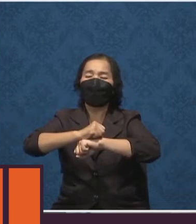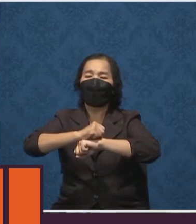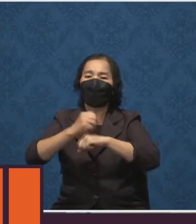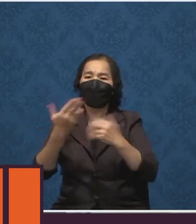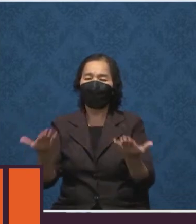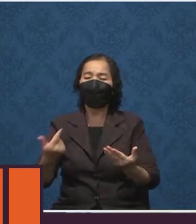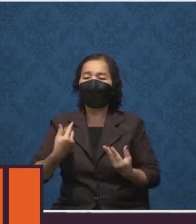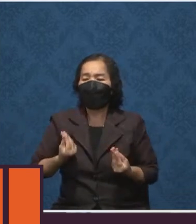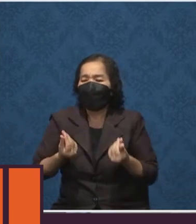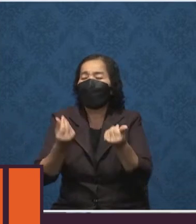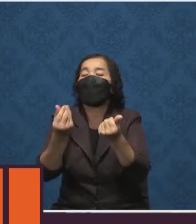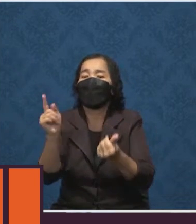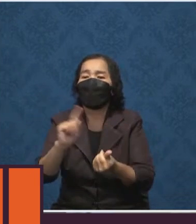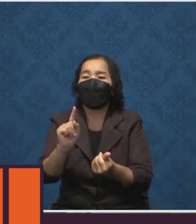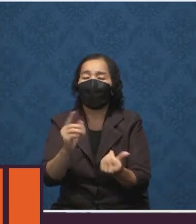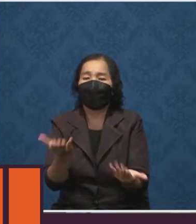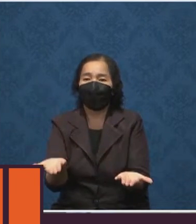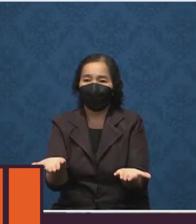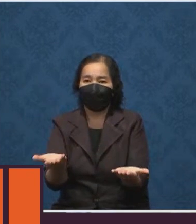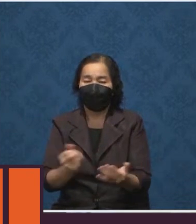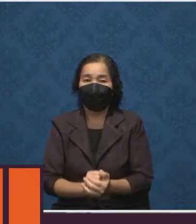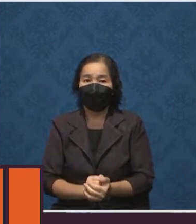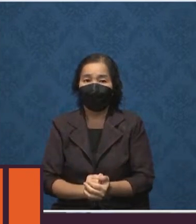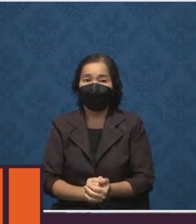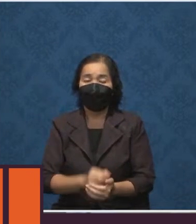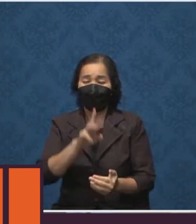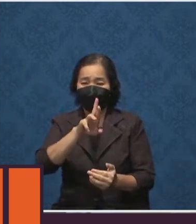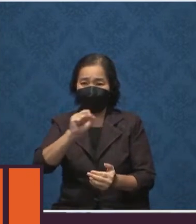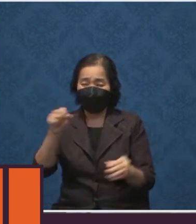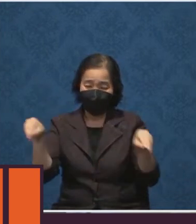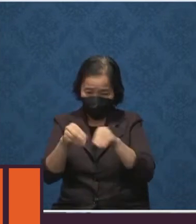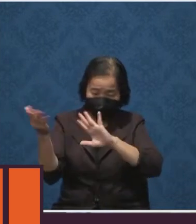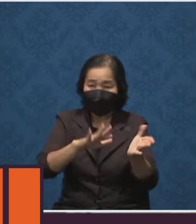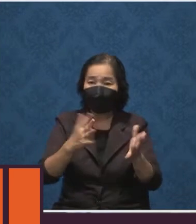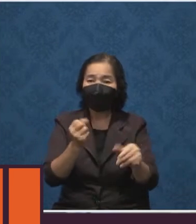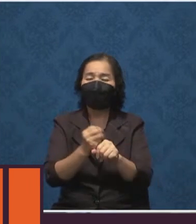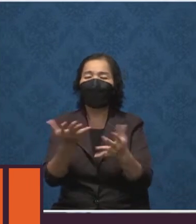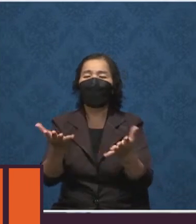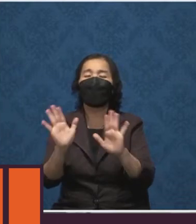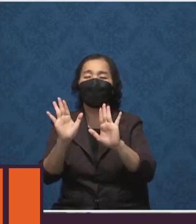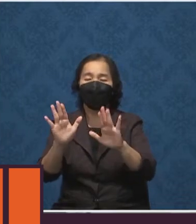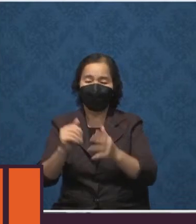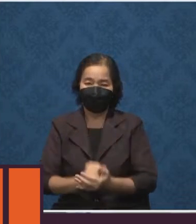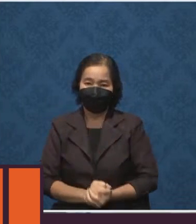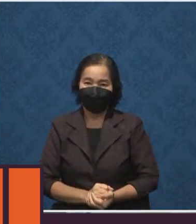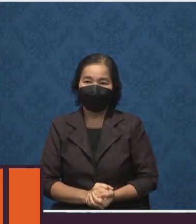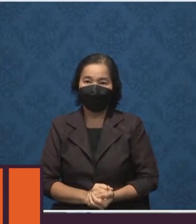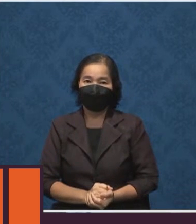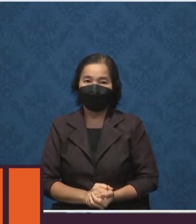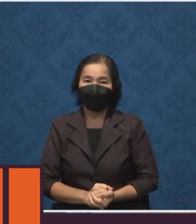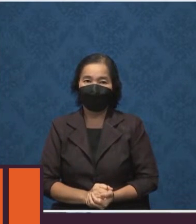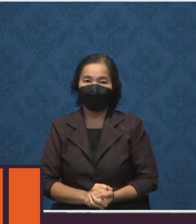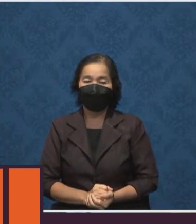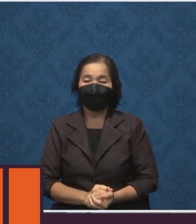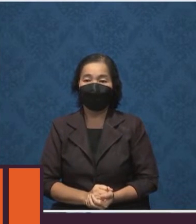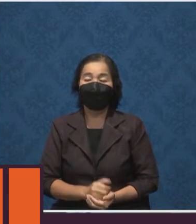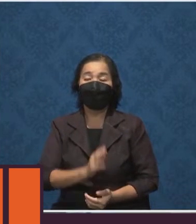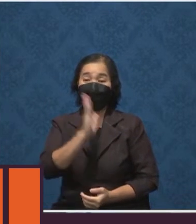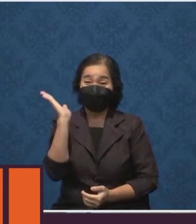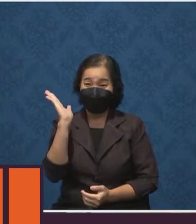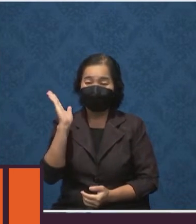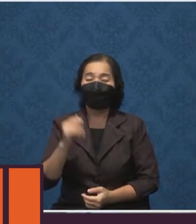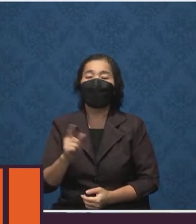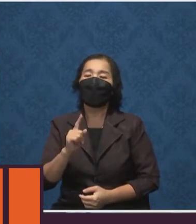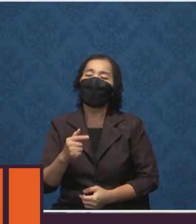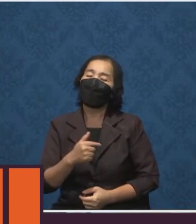จะรีบไปไหนท่มาทานครับจะยุฟจะพากนวัี้พรุนเลยใช่ไหมผดไปครับแต่ที่น่าน้อยใจที่